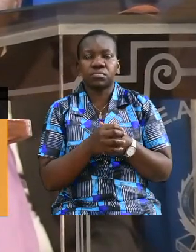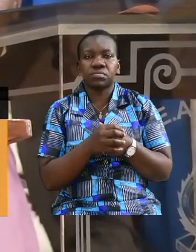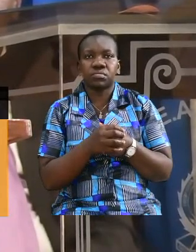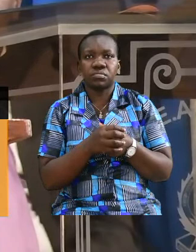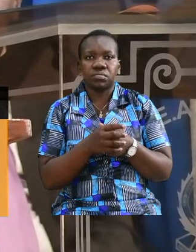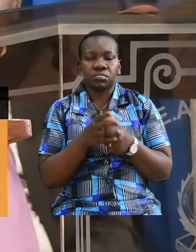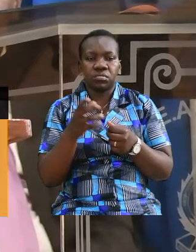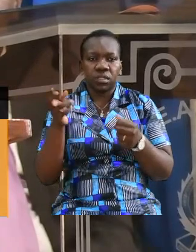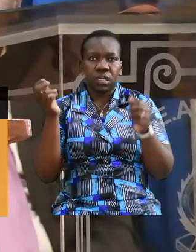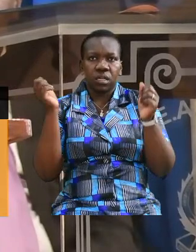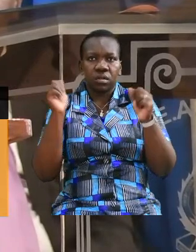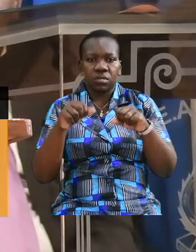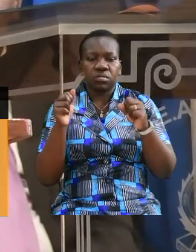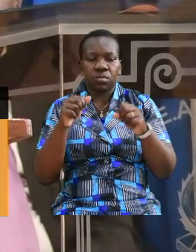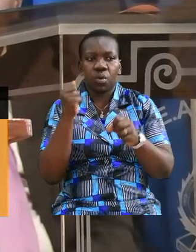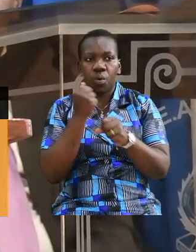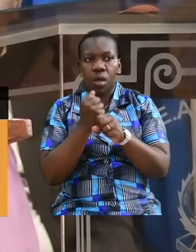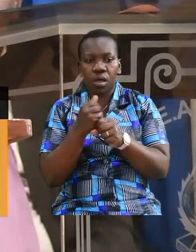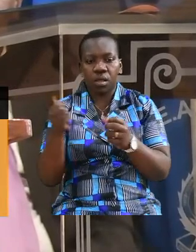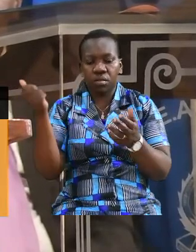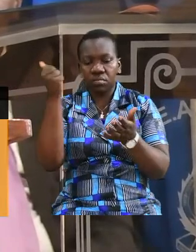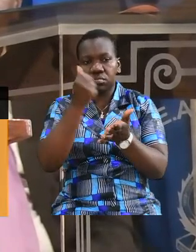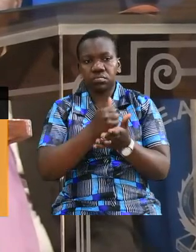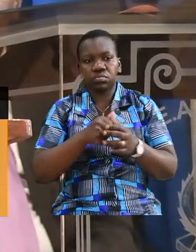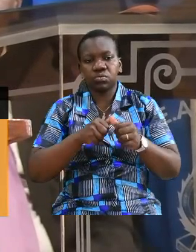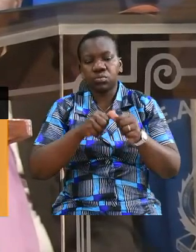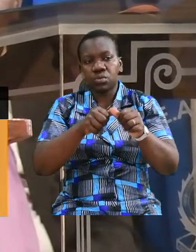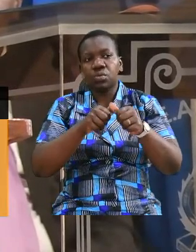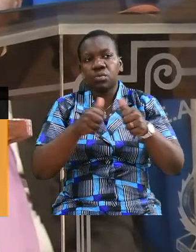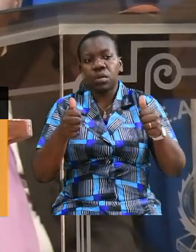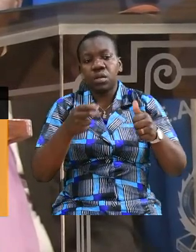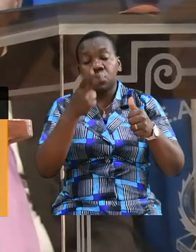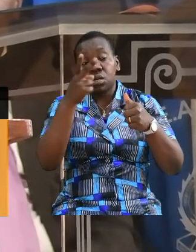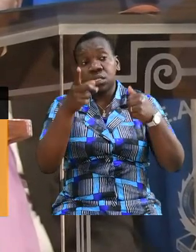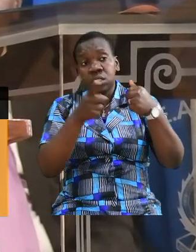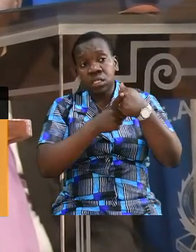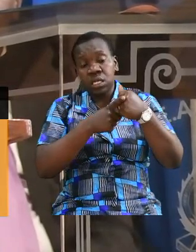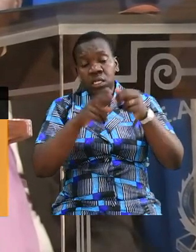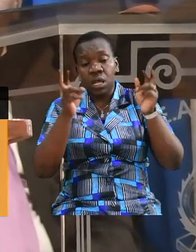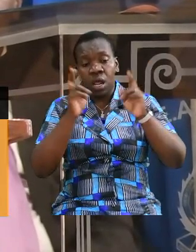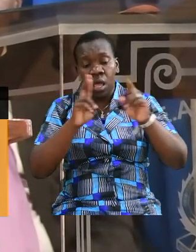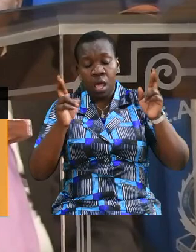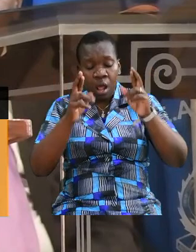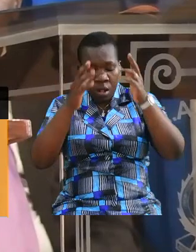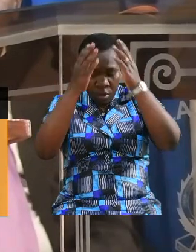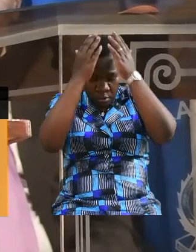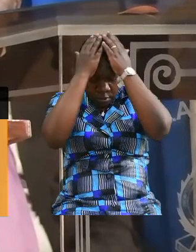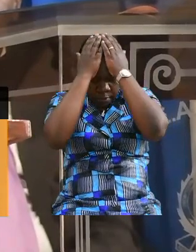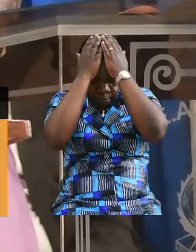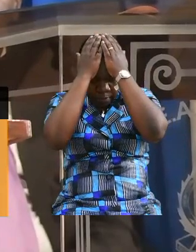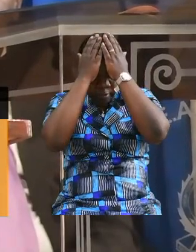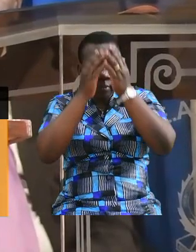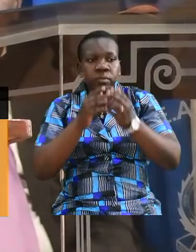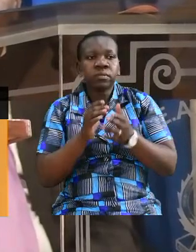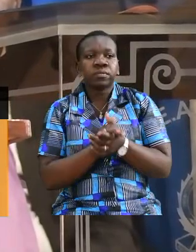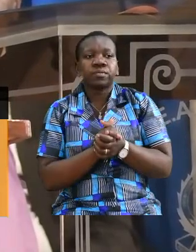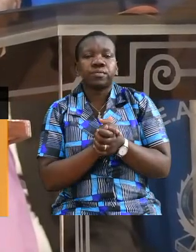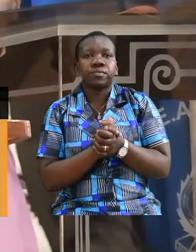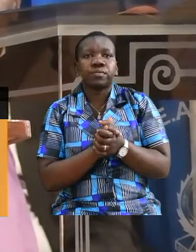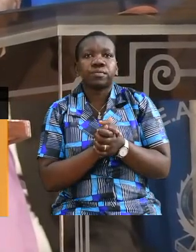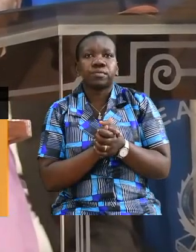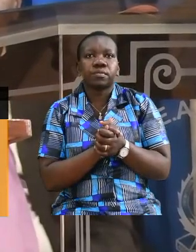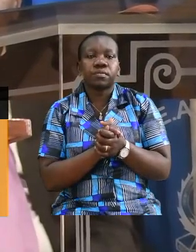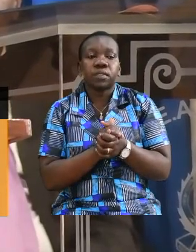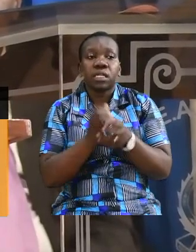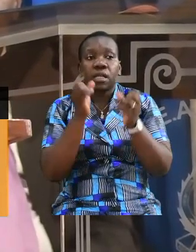kazini katika parokia ya Neema tarehe 26 mwezi wa 3 mwaka huu saa 3 asubuhi. Ikiwa